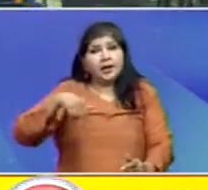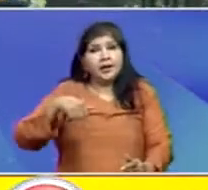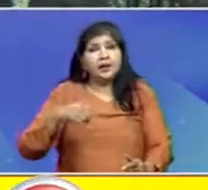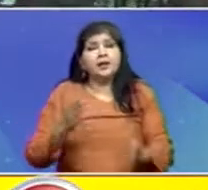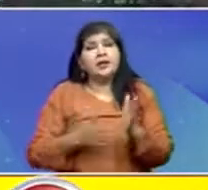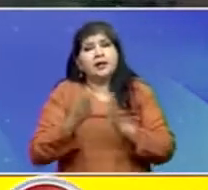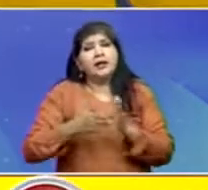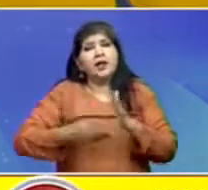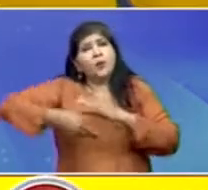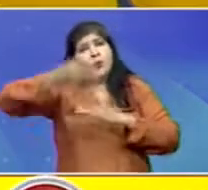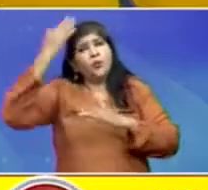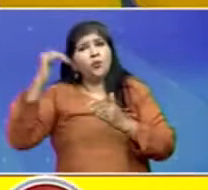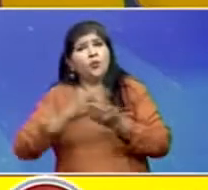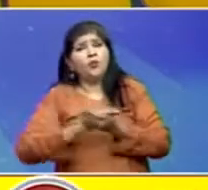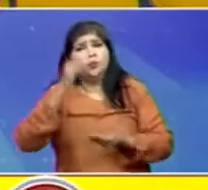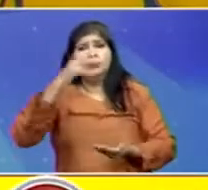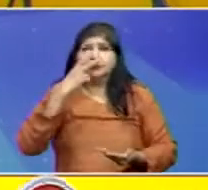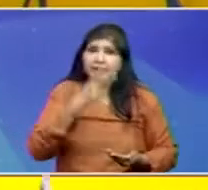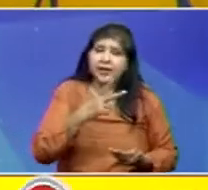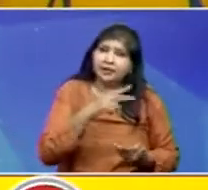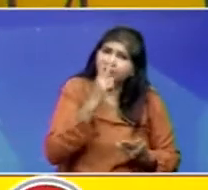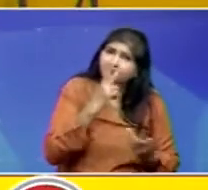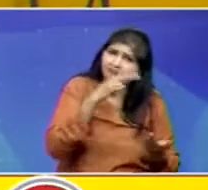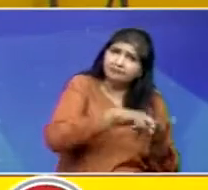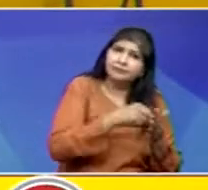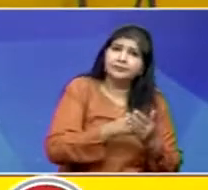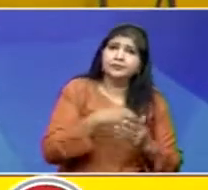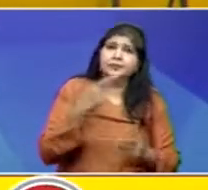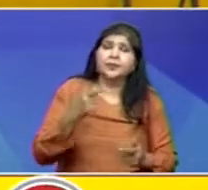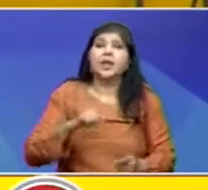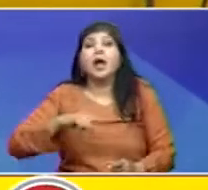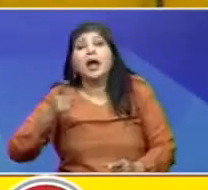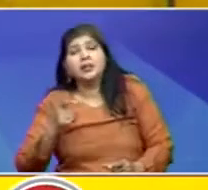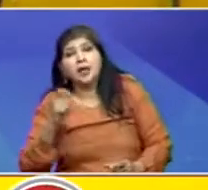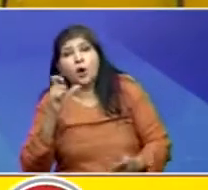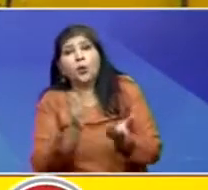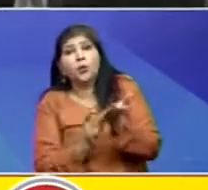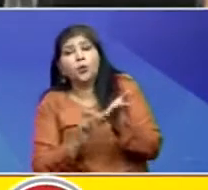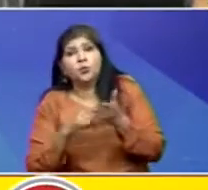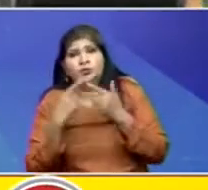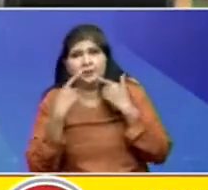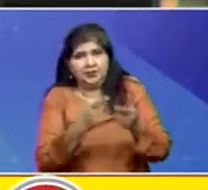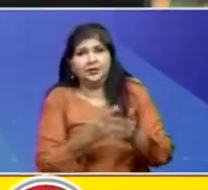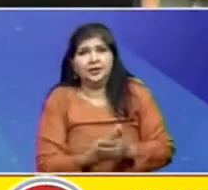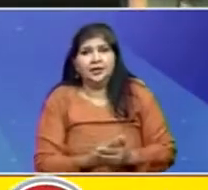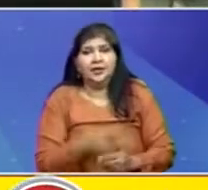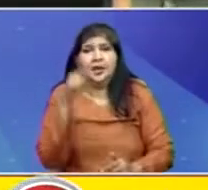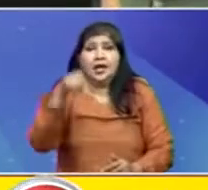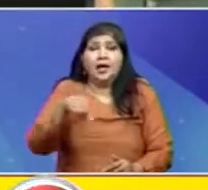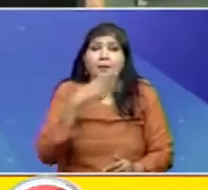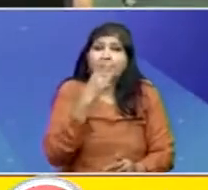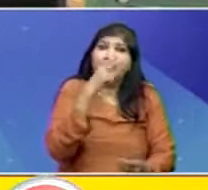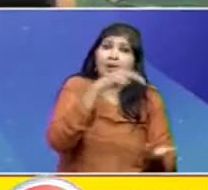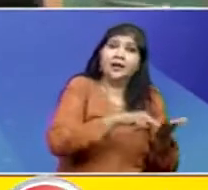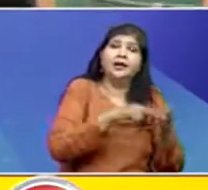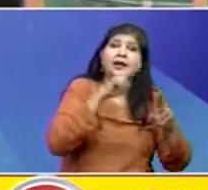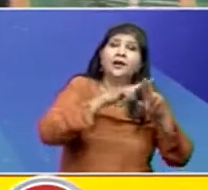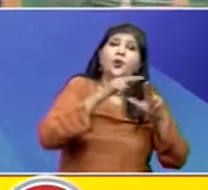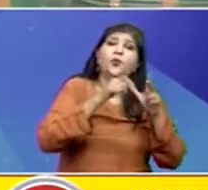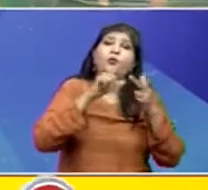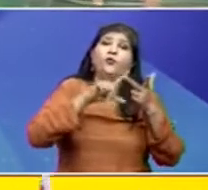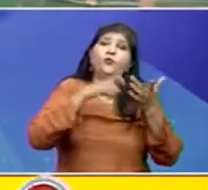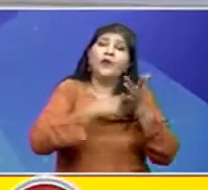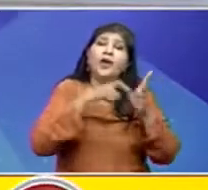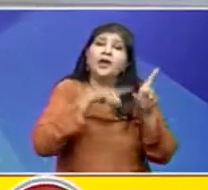विरासत देखने का मोका मिन रहा है मैं आपको एक और क्लू देता हूं आप यहां फैरी क्वीन